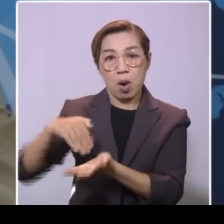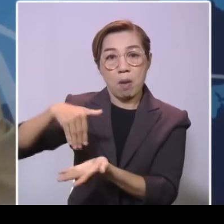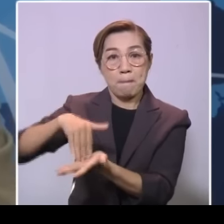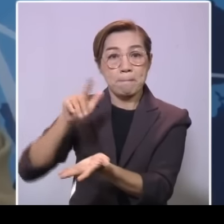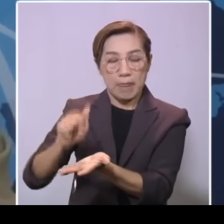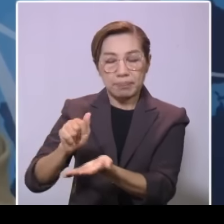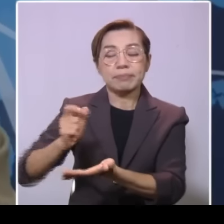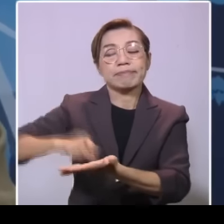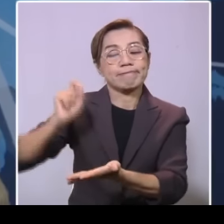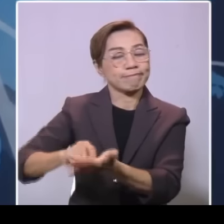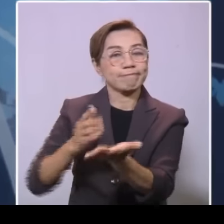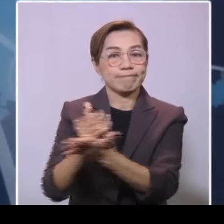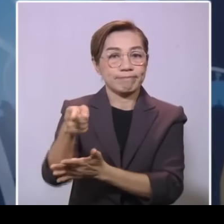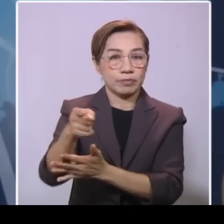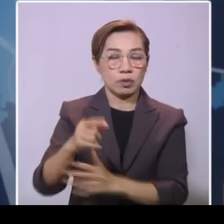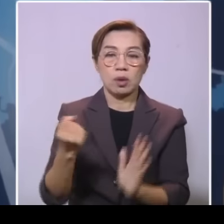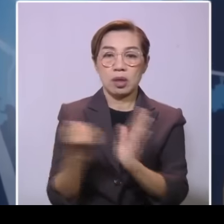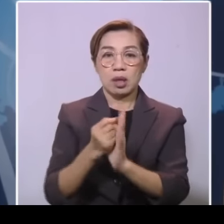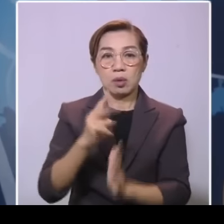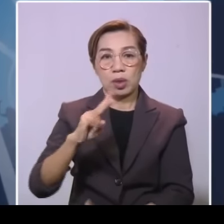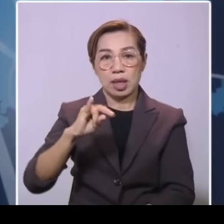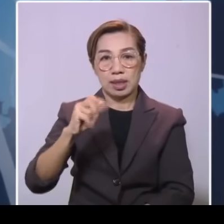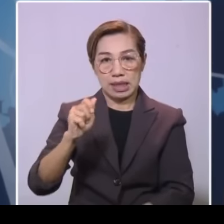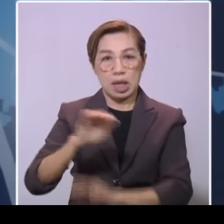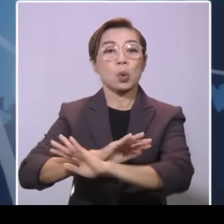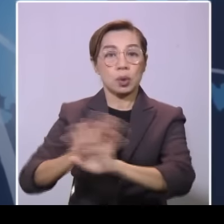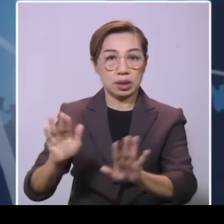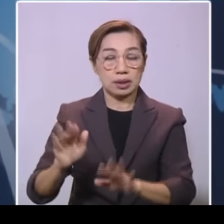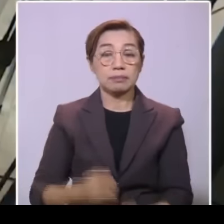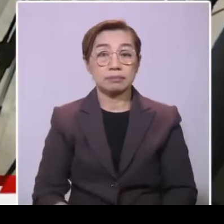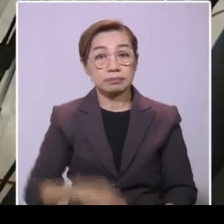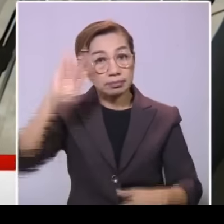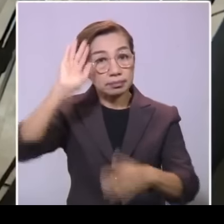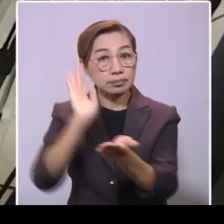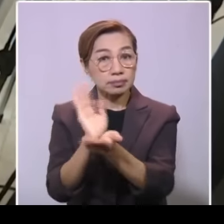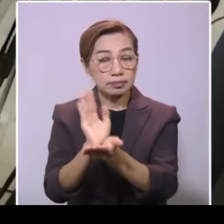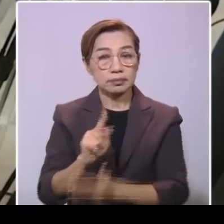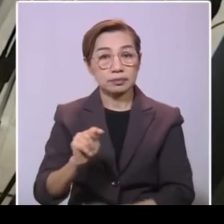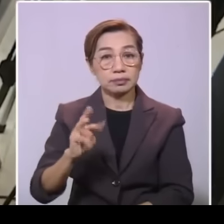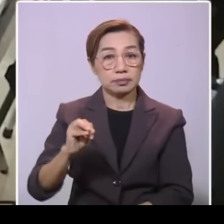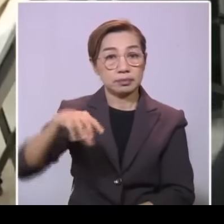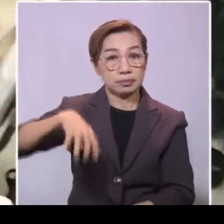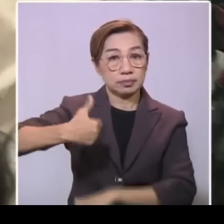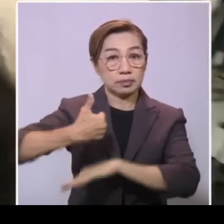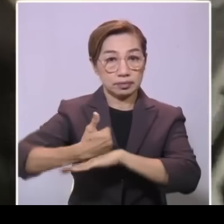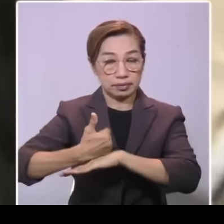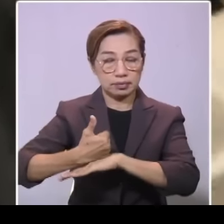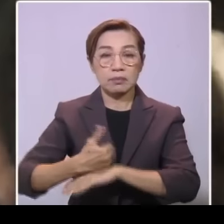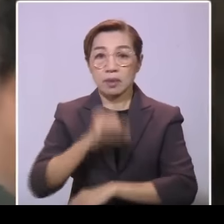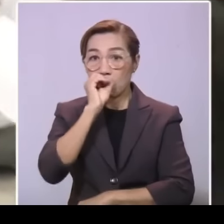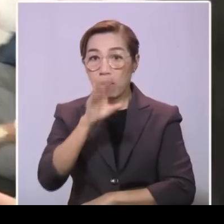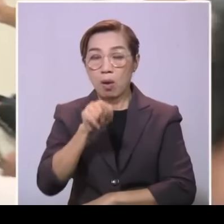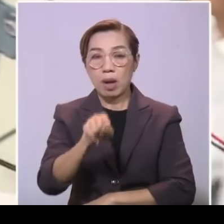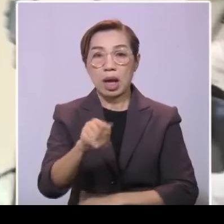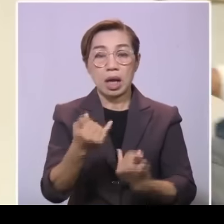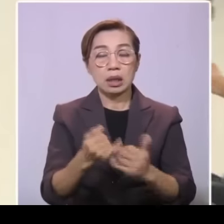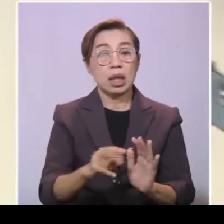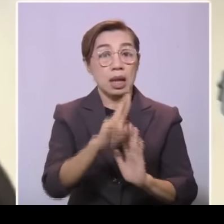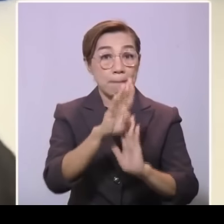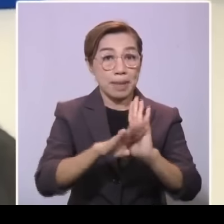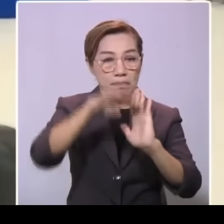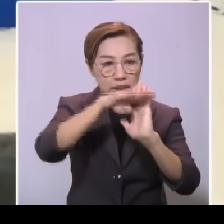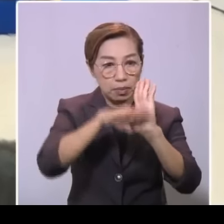างด้านพลตำรวจโทอิทธิพลอิทธิสารรณชัยค่ะผู้บัญชาการสำนักงานตรวจคนเข้าเมืองท่านก็บอกถึงขั้นตอนหลัง